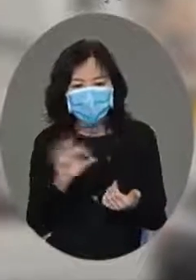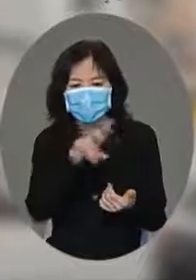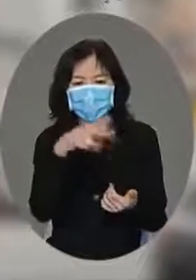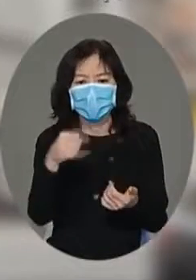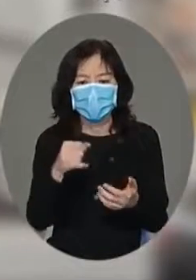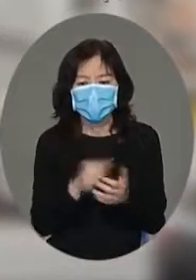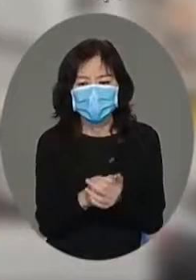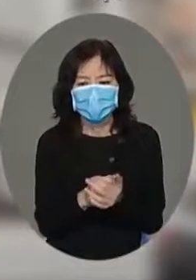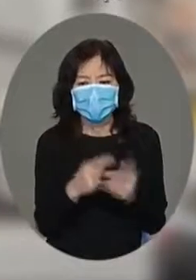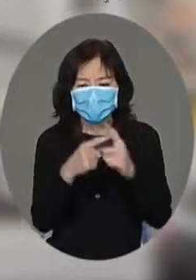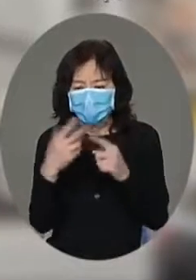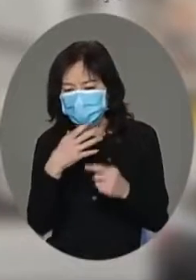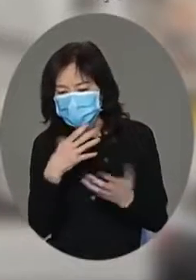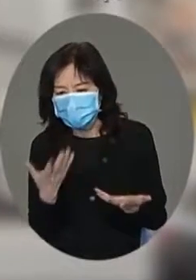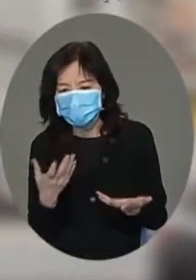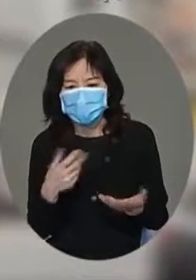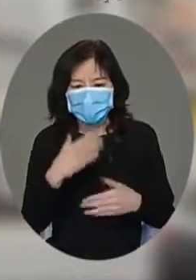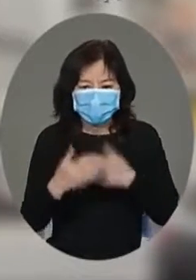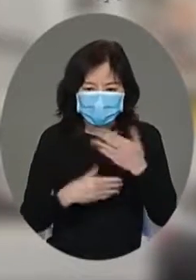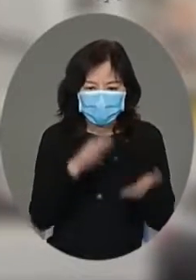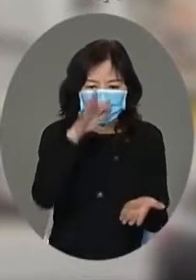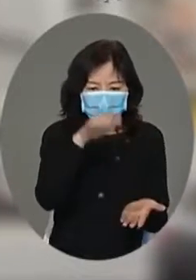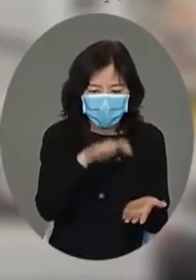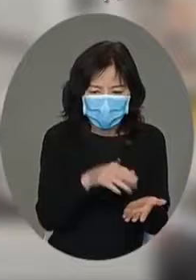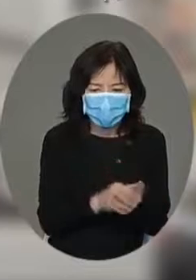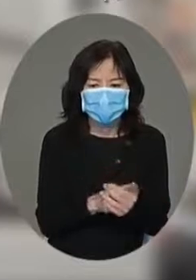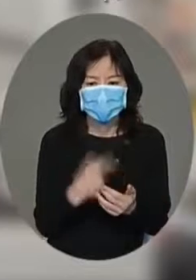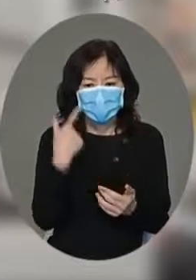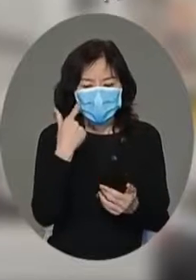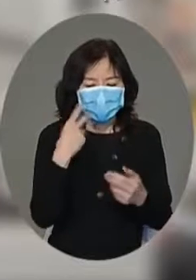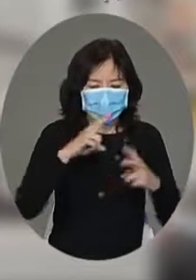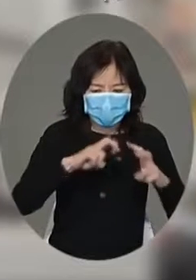評估人手以加快處理積壓個案和加強查核。